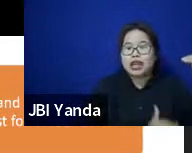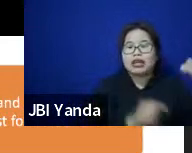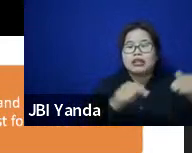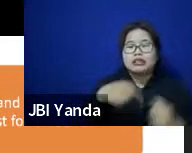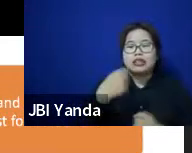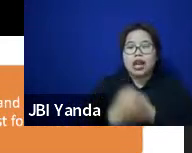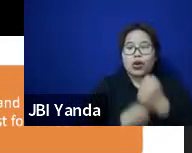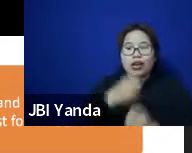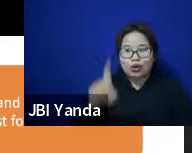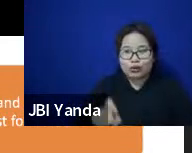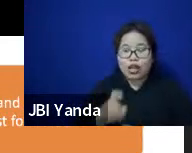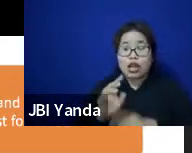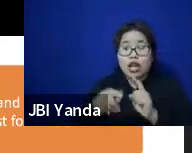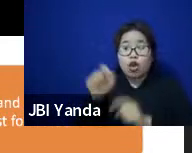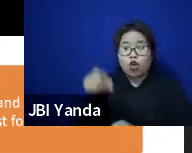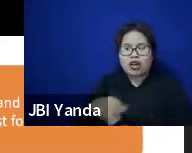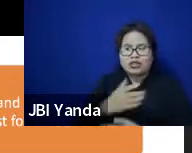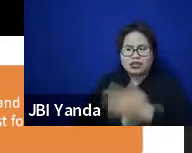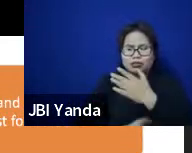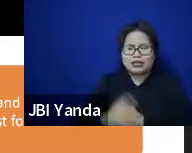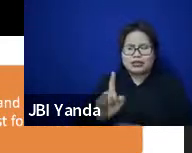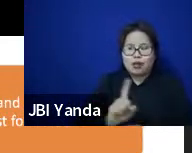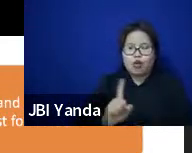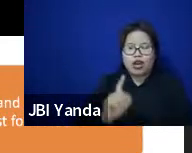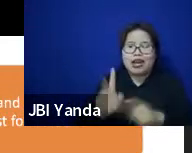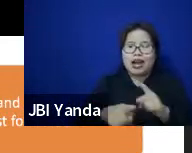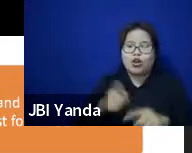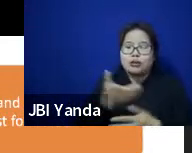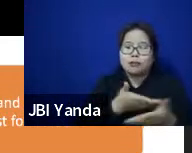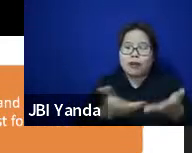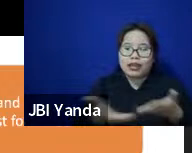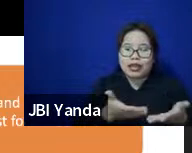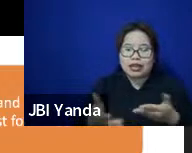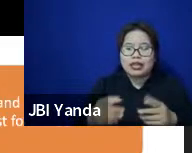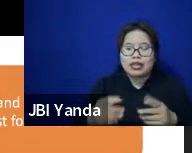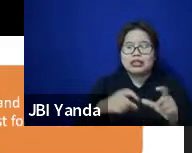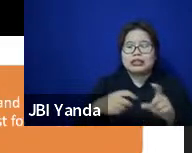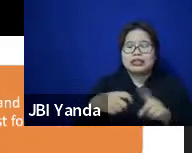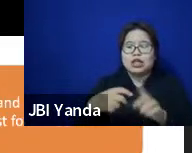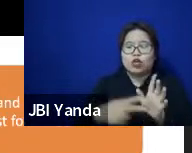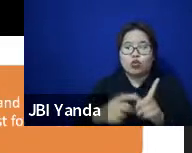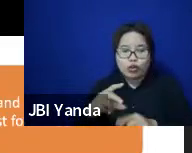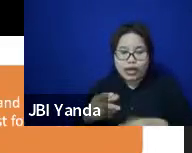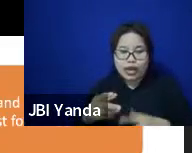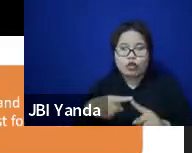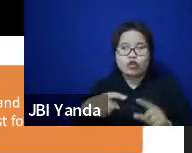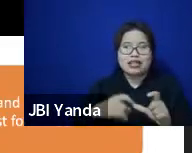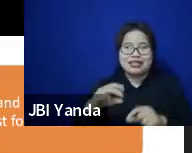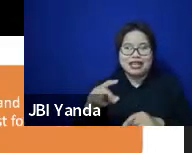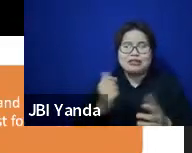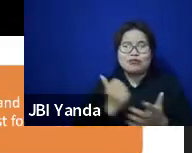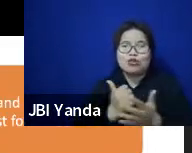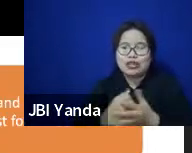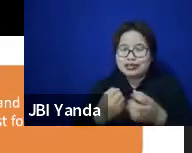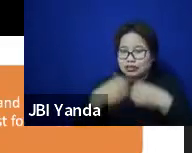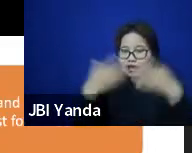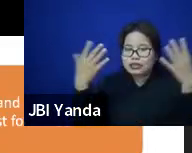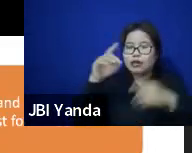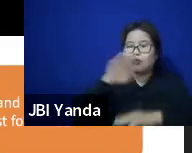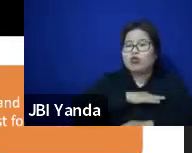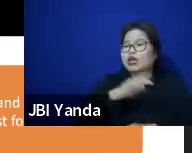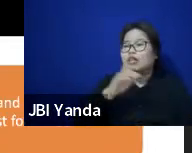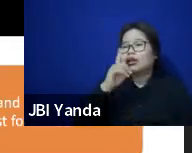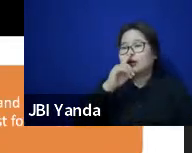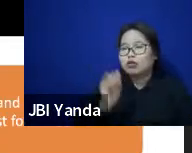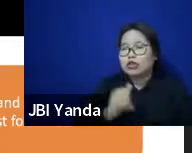Orang dengan disabilitas nggak boleh langsung ke layanan sekunder atau tersier. Padahal jelas-jelas kebutuhan mereka mungkin tidak akan